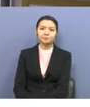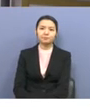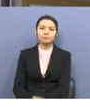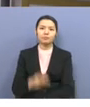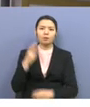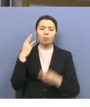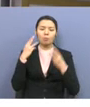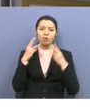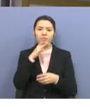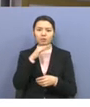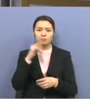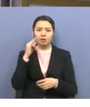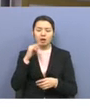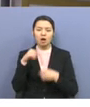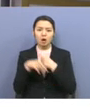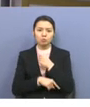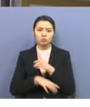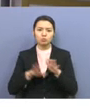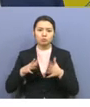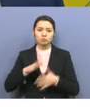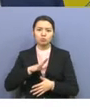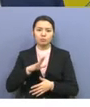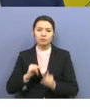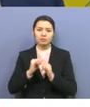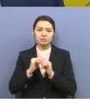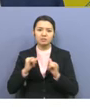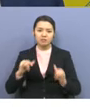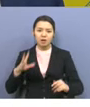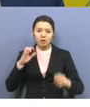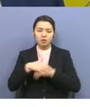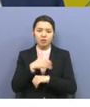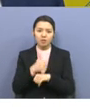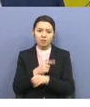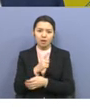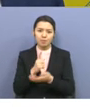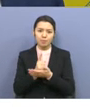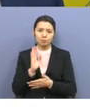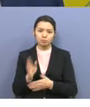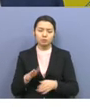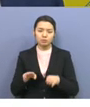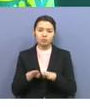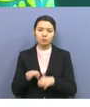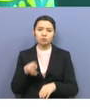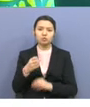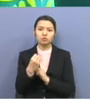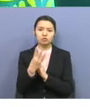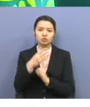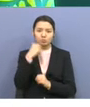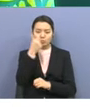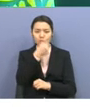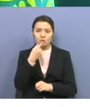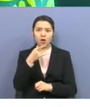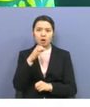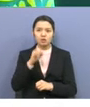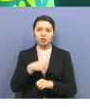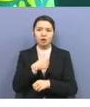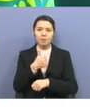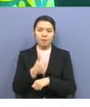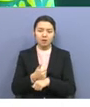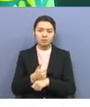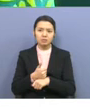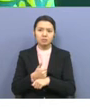Заманауи кезеңде жемқорлықтың алдын алу барысында елді дамыту басты басымдықтардың бірі болмақ. 2014 жылдың қарашасында партияның